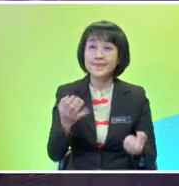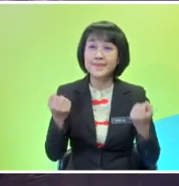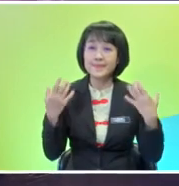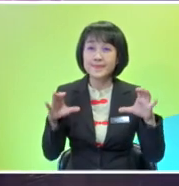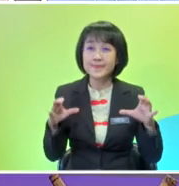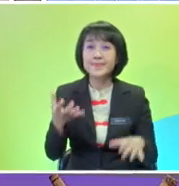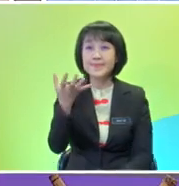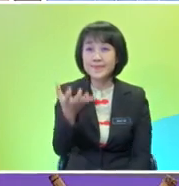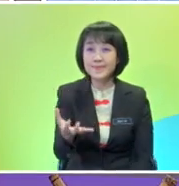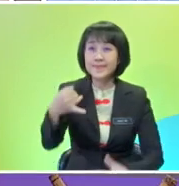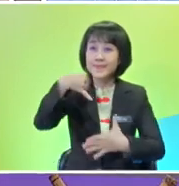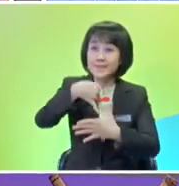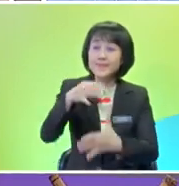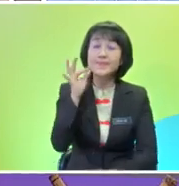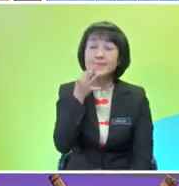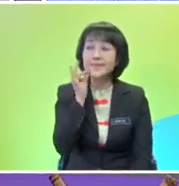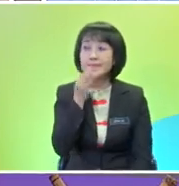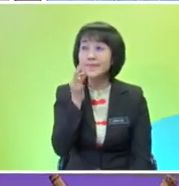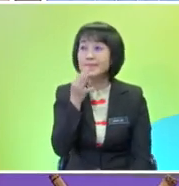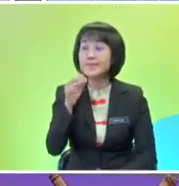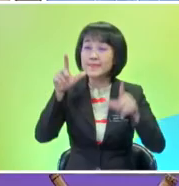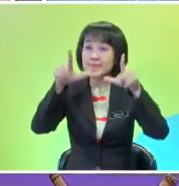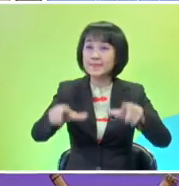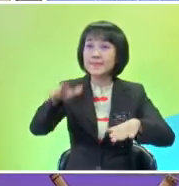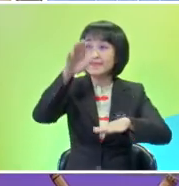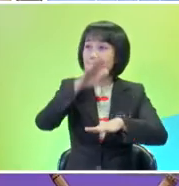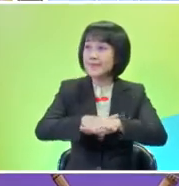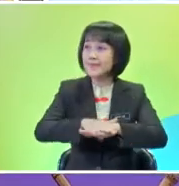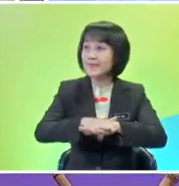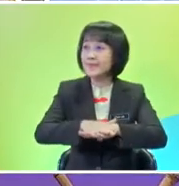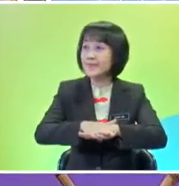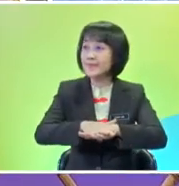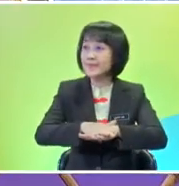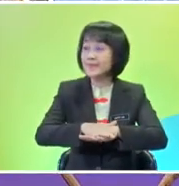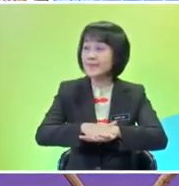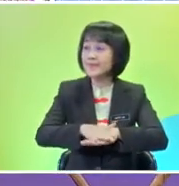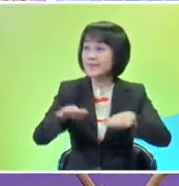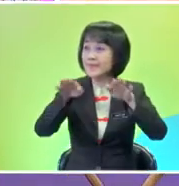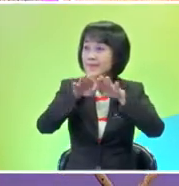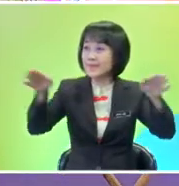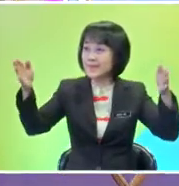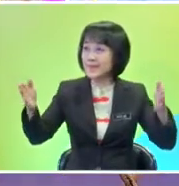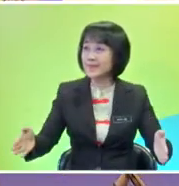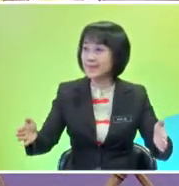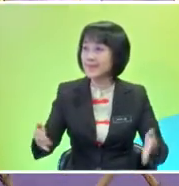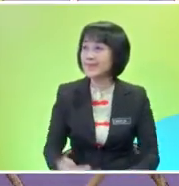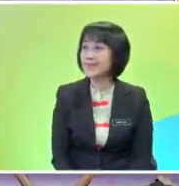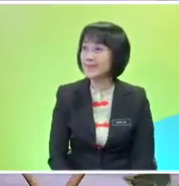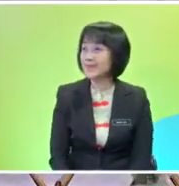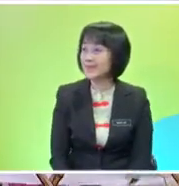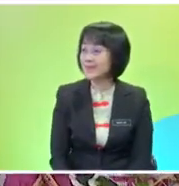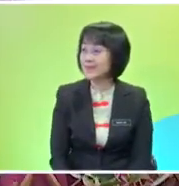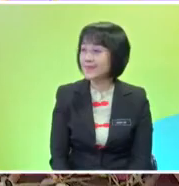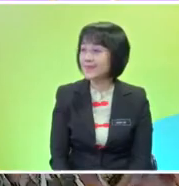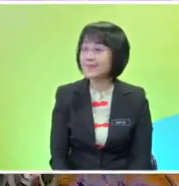buah-buahan diletakkan di atas di atas meja Ha betul baiklah